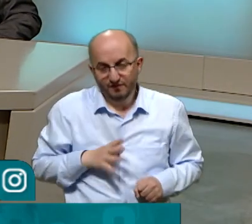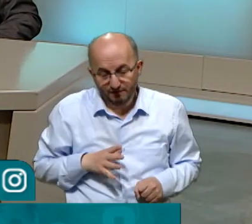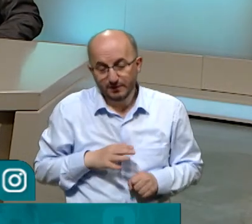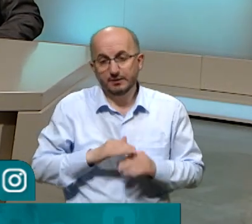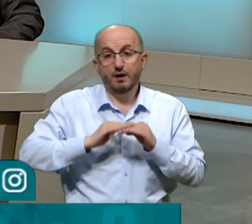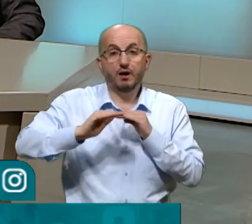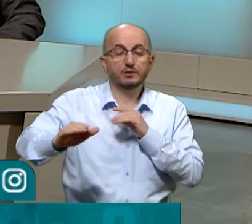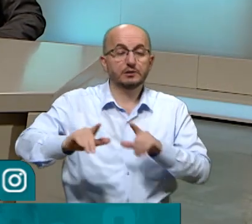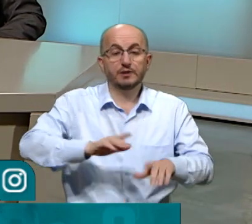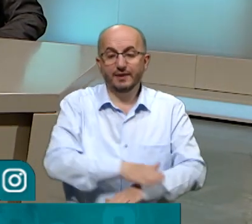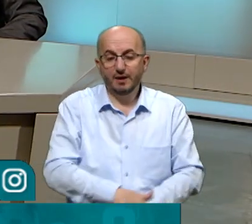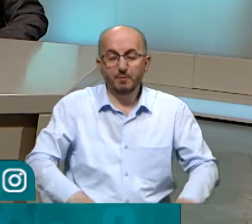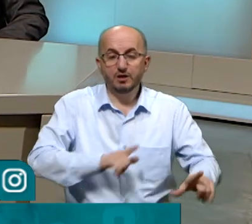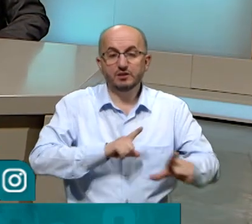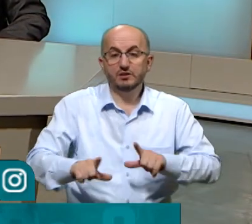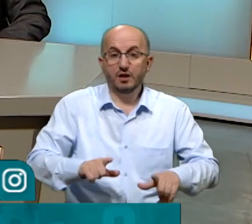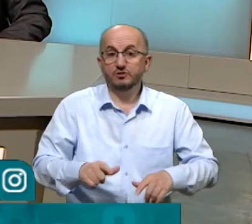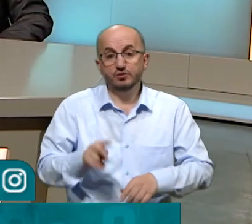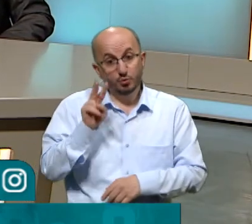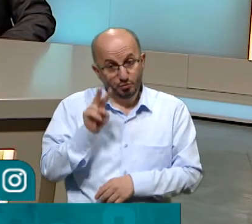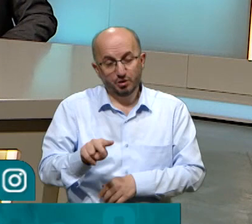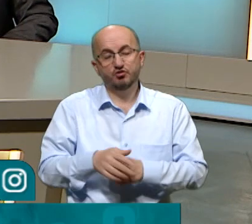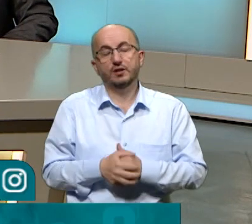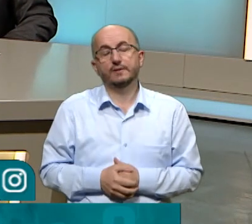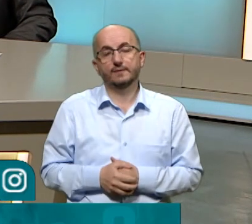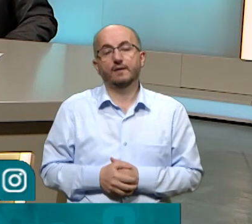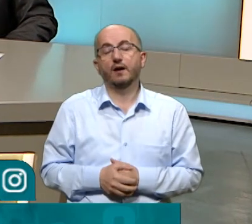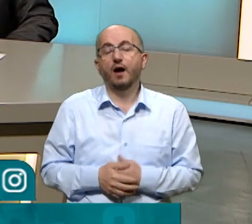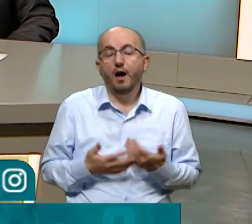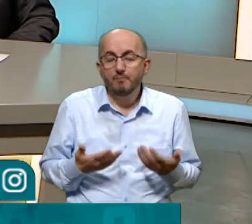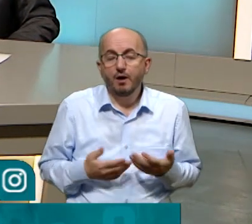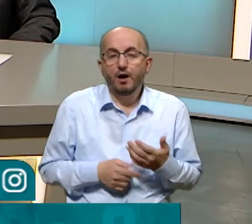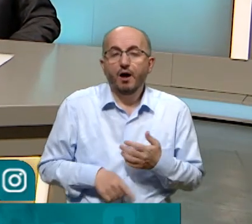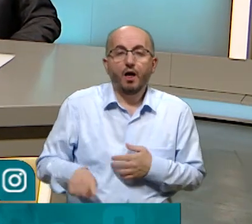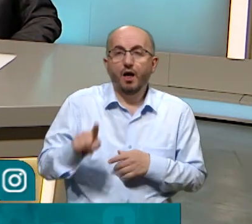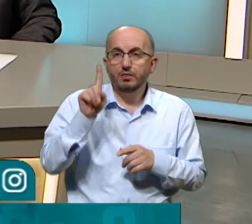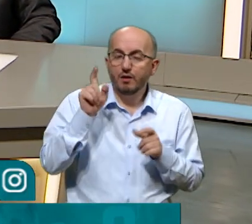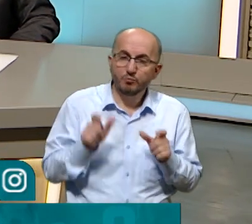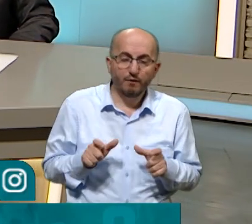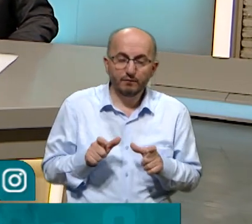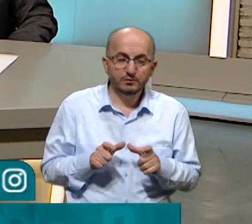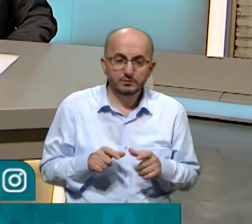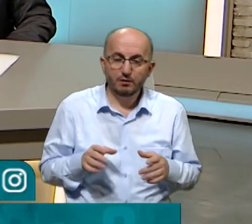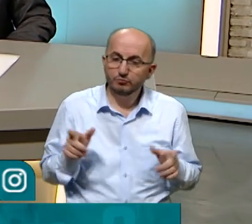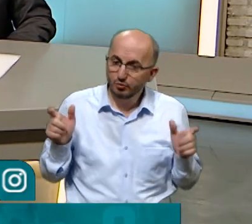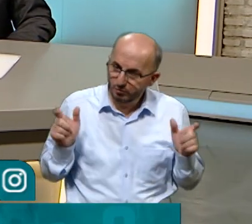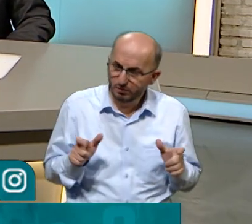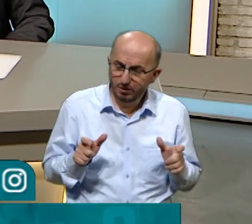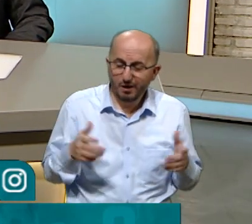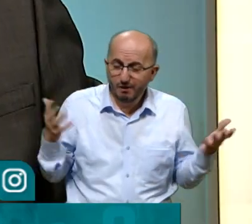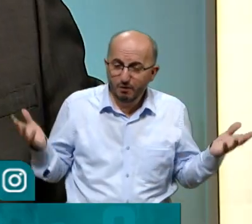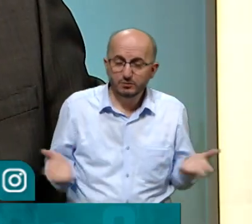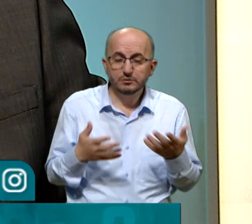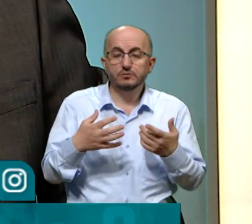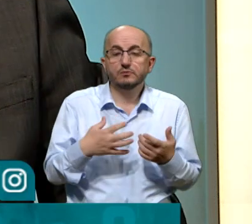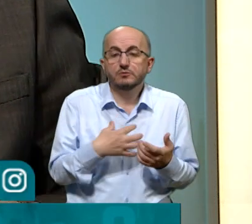halkın temel ihtiyacını görecek ama onlar diyelim ki Allah göstermesin sahip çıkıyor ama ona ki